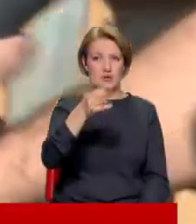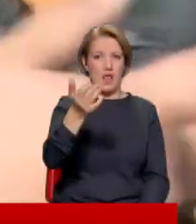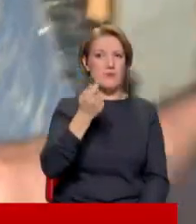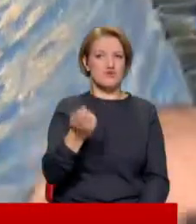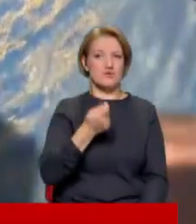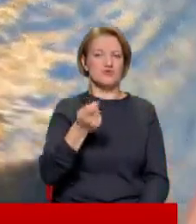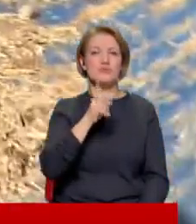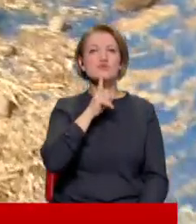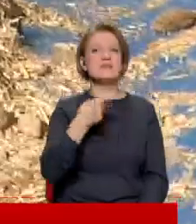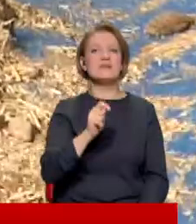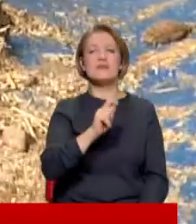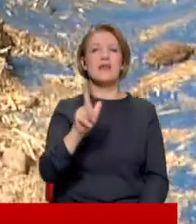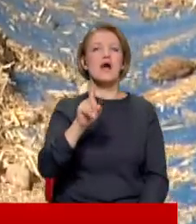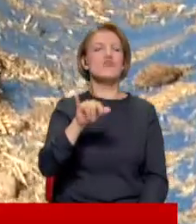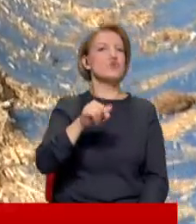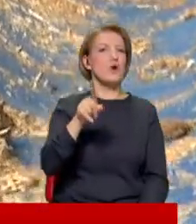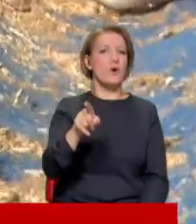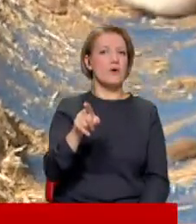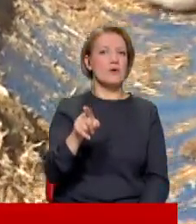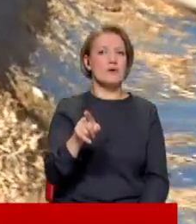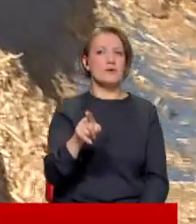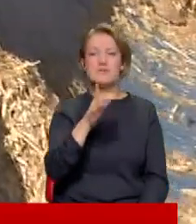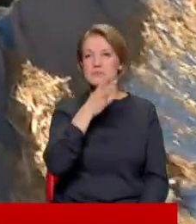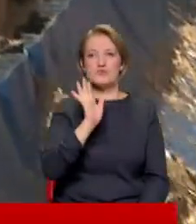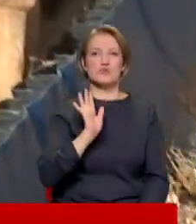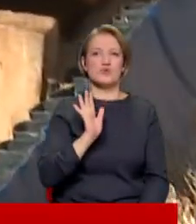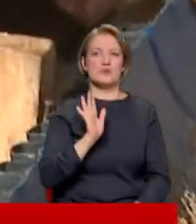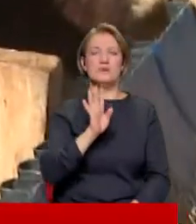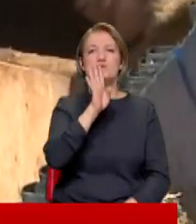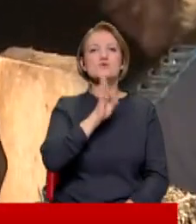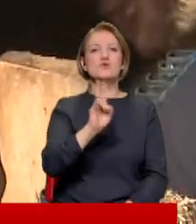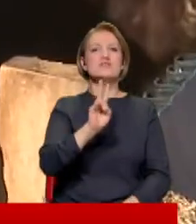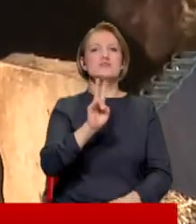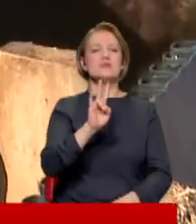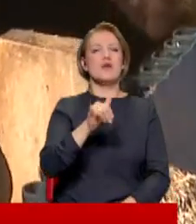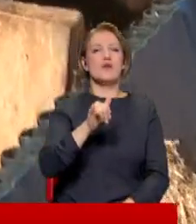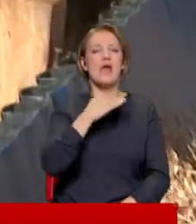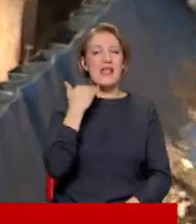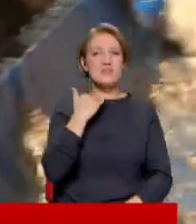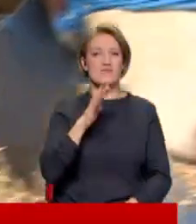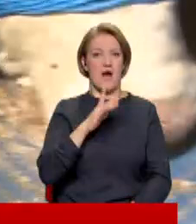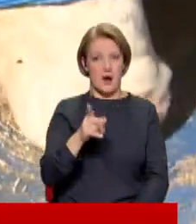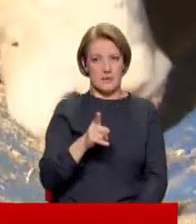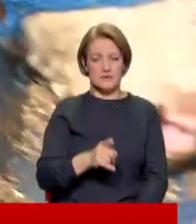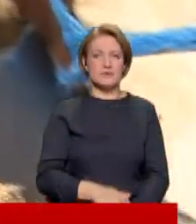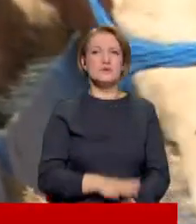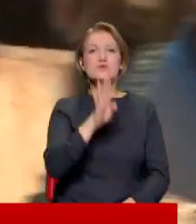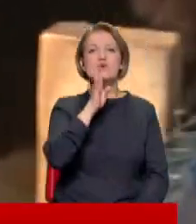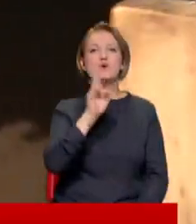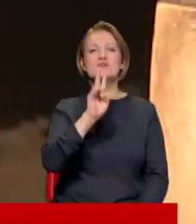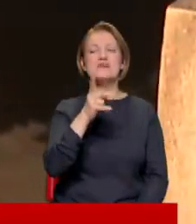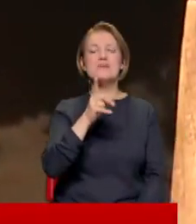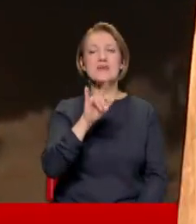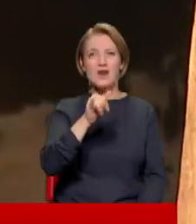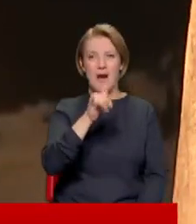almaya çalışıyoruz da. Kaç kiloymuş efendim? Bilmiyorum ki. 420 kilo eti var ablam. 420 kilo hayvan 100 bin